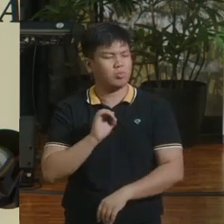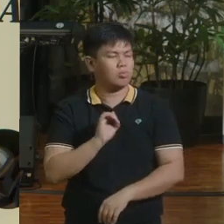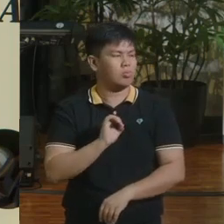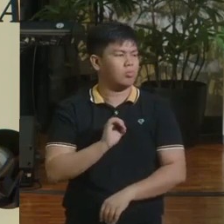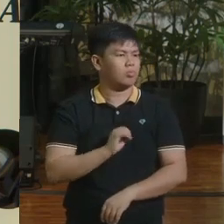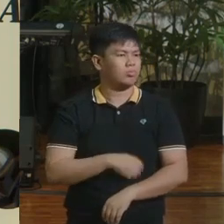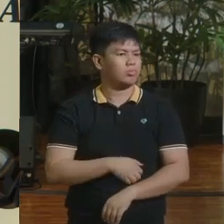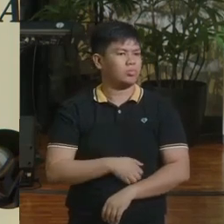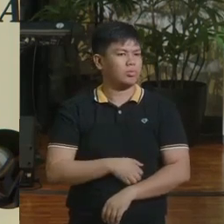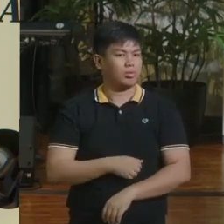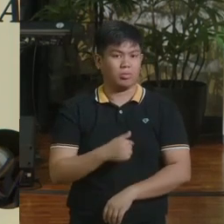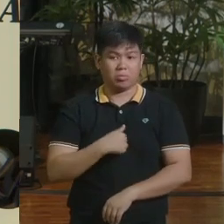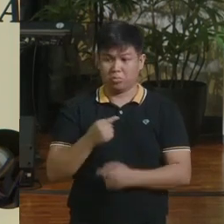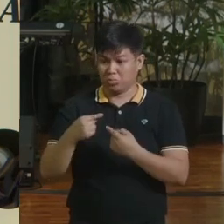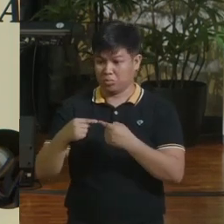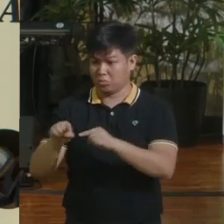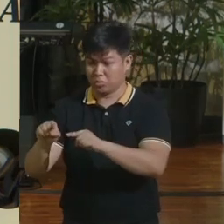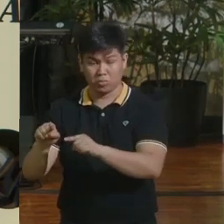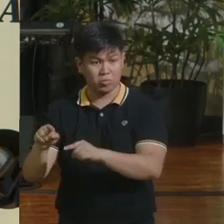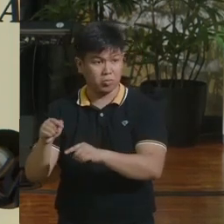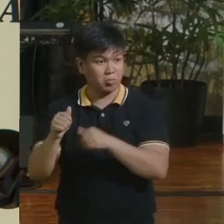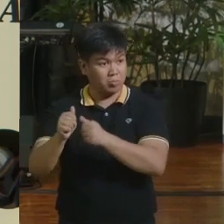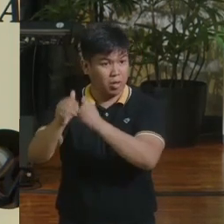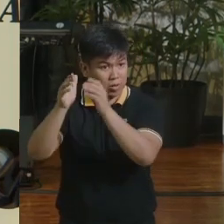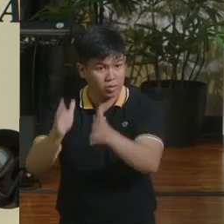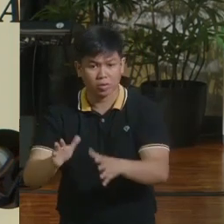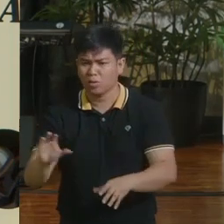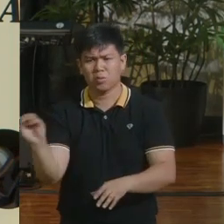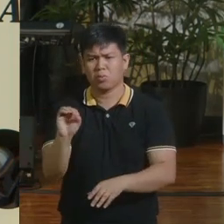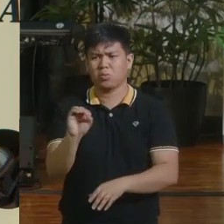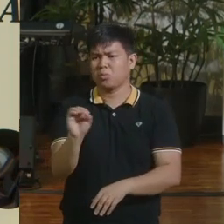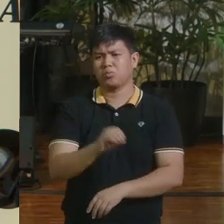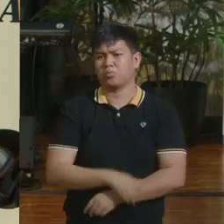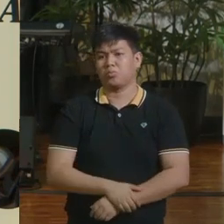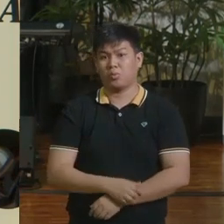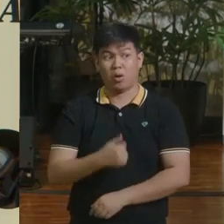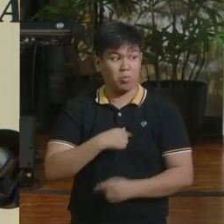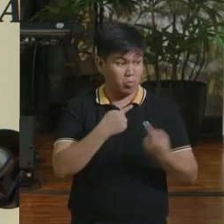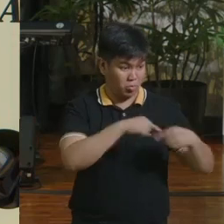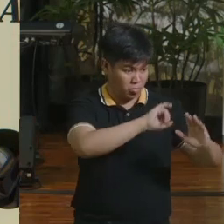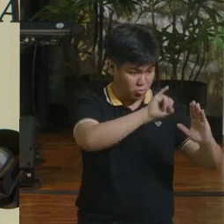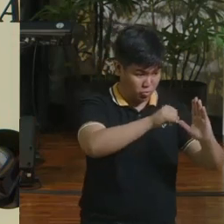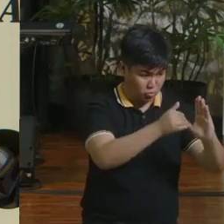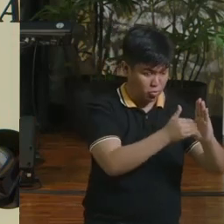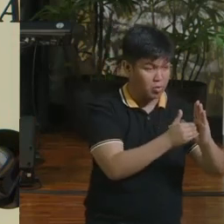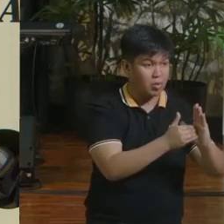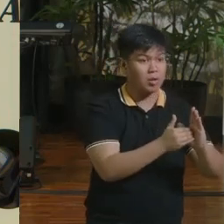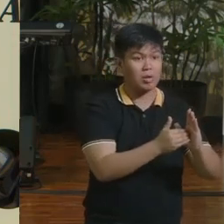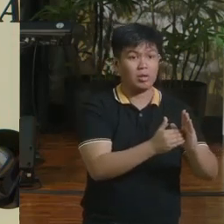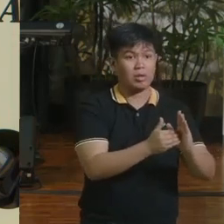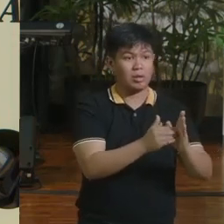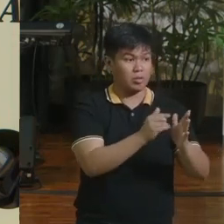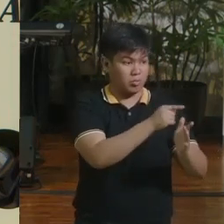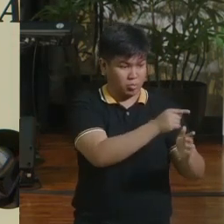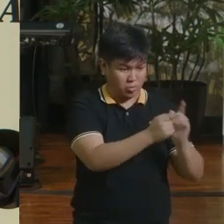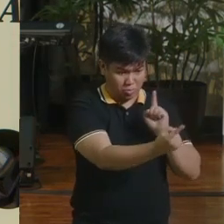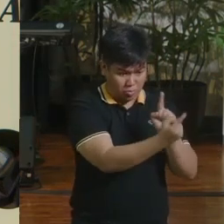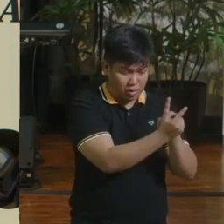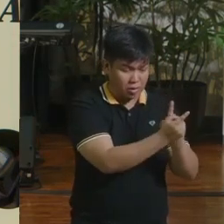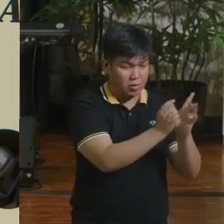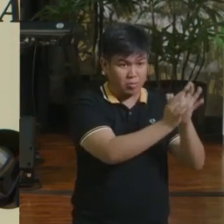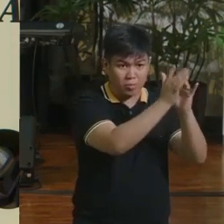did not immediately consult with anyone, nor did I go to Jerusalem to those who were apostles before